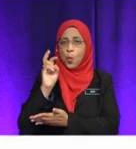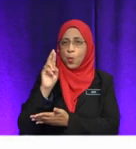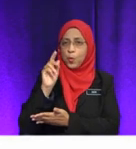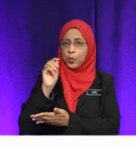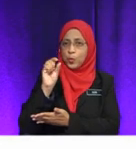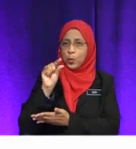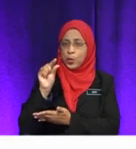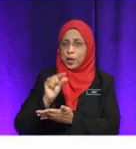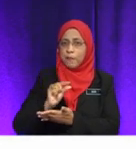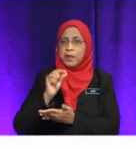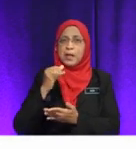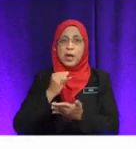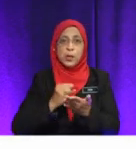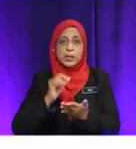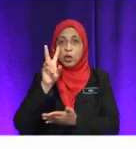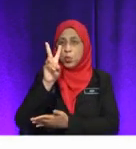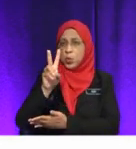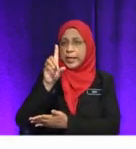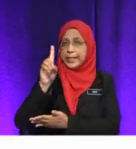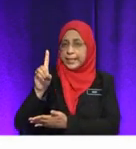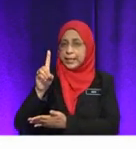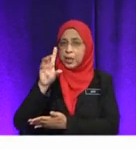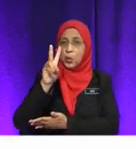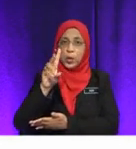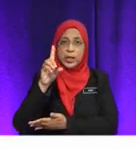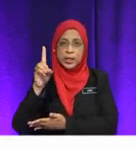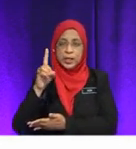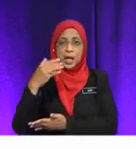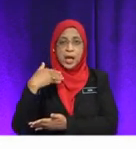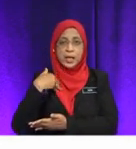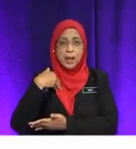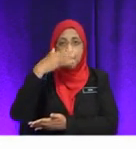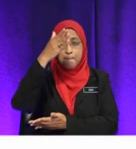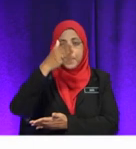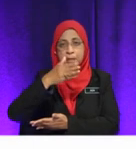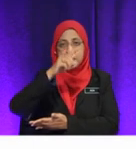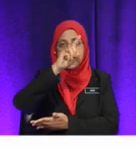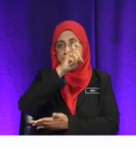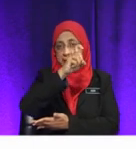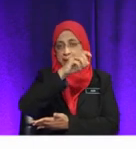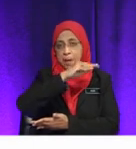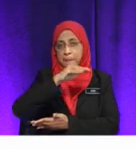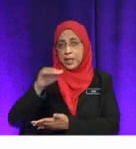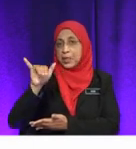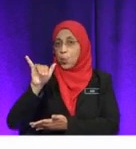dua dimensi yang selalu dengan taksi X dan Paksi X dan faxi Oke